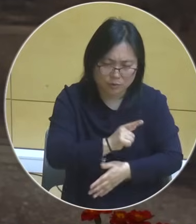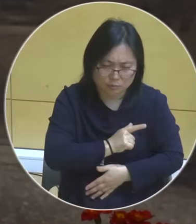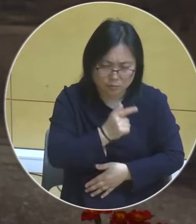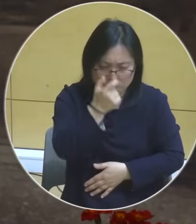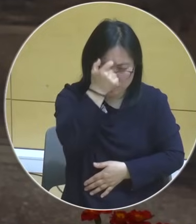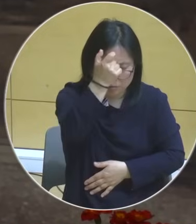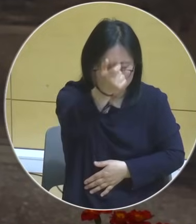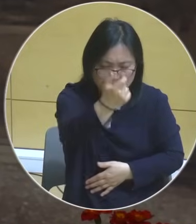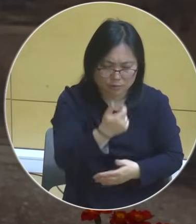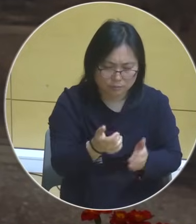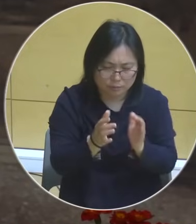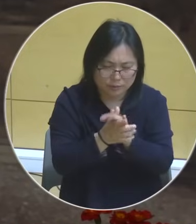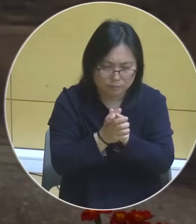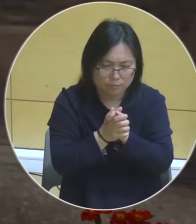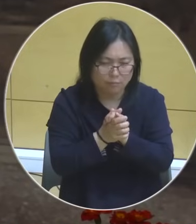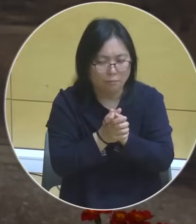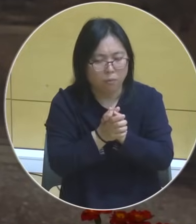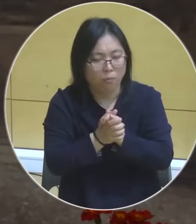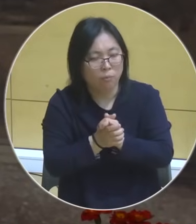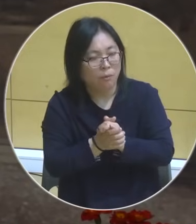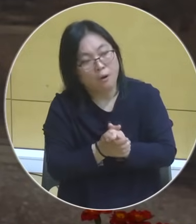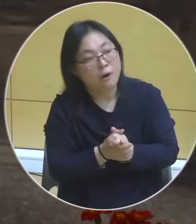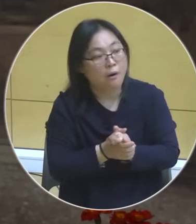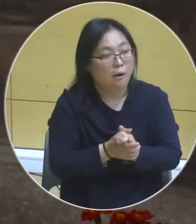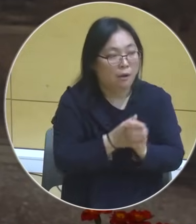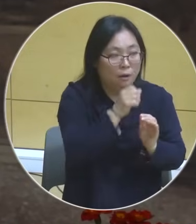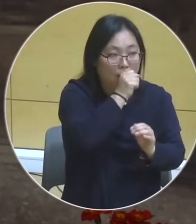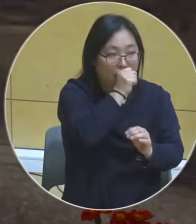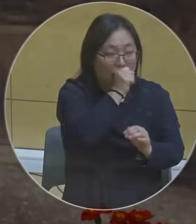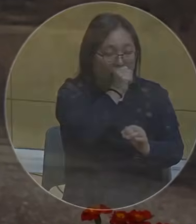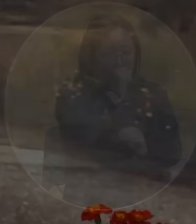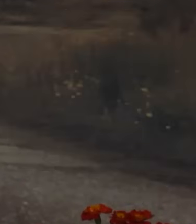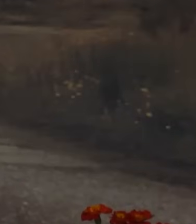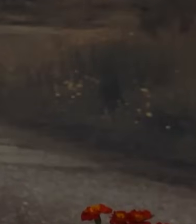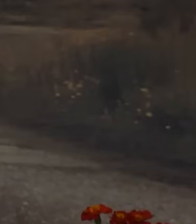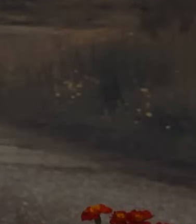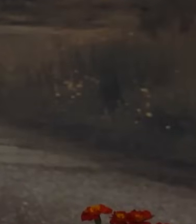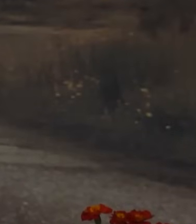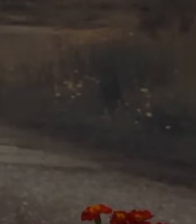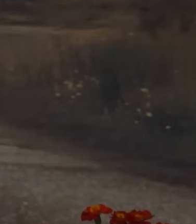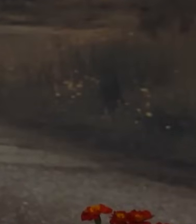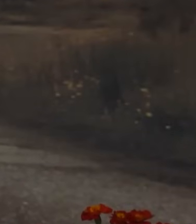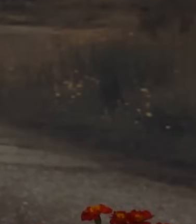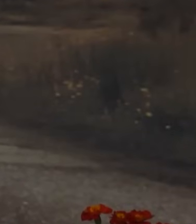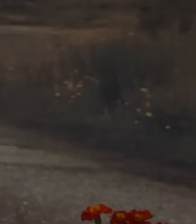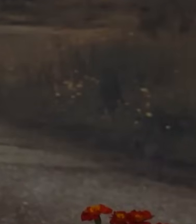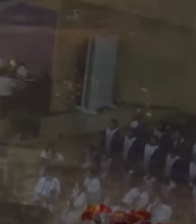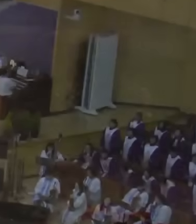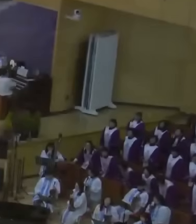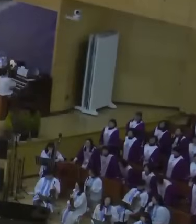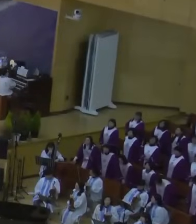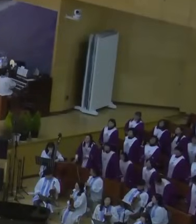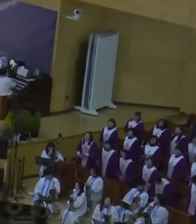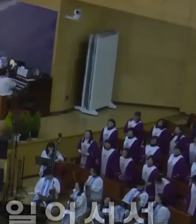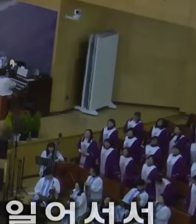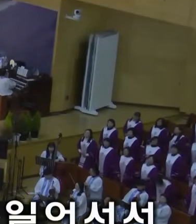기도드리옵나이다. 아멘. 우리 고백을 담아 함께 찬양하겠습니다. 다 같이 일어나셔서 함께 찬양하시겠습니다.